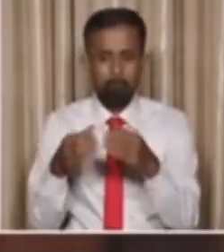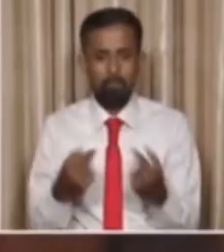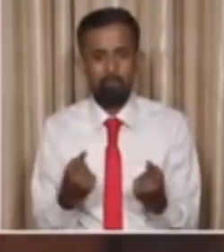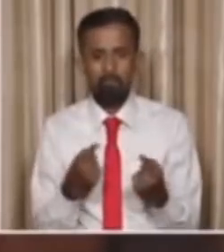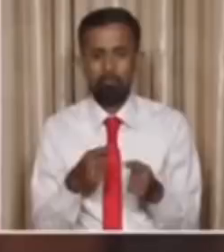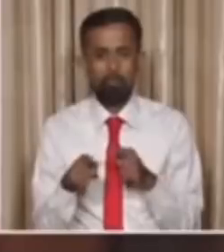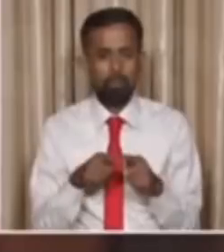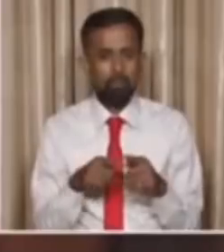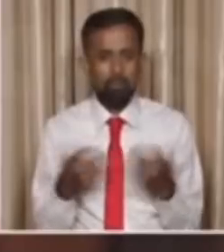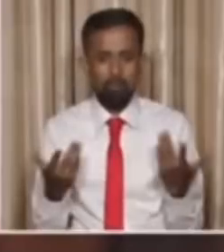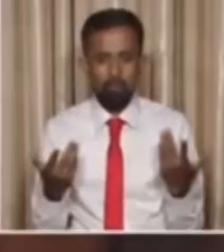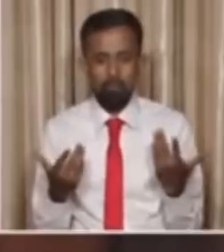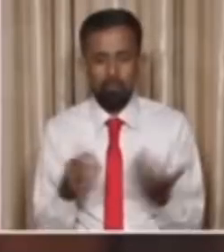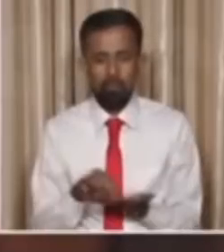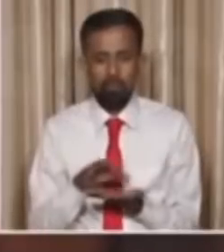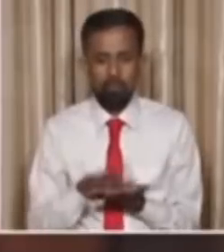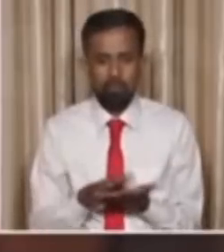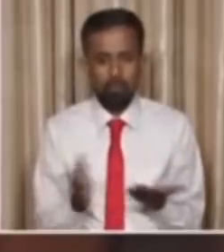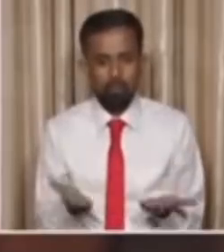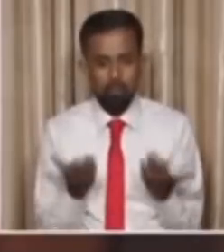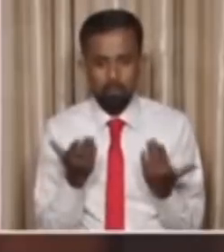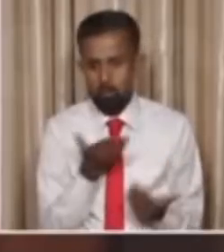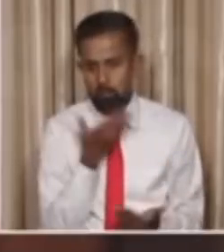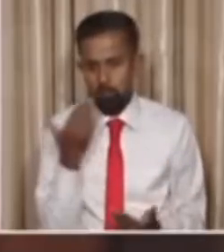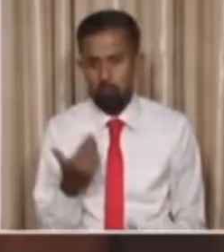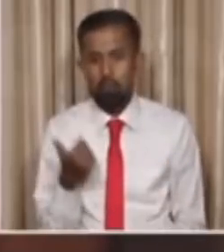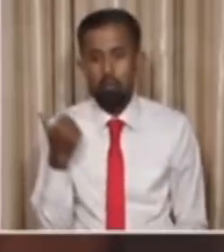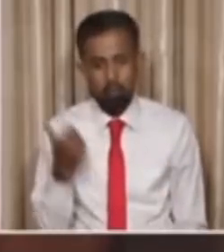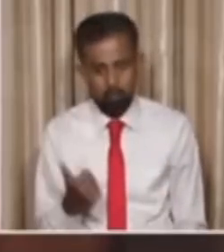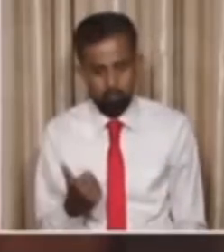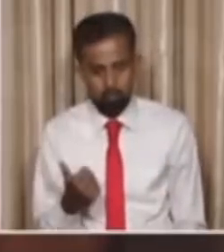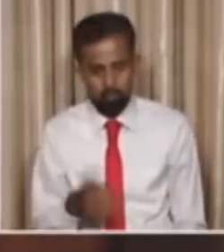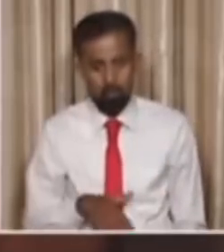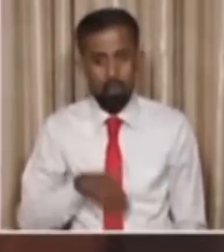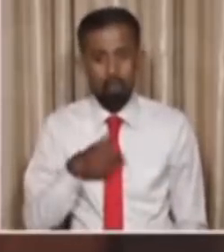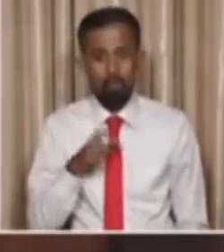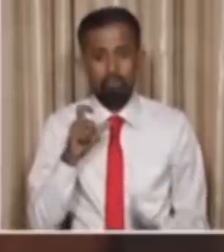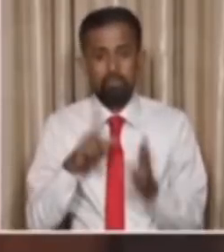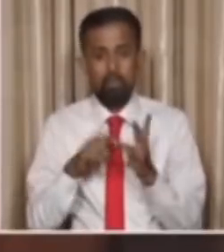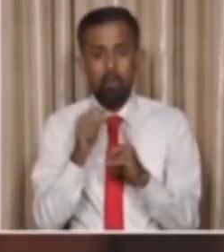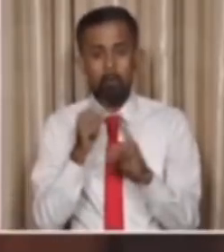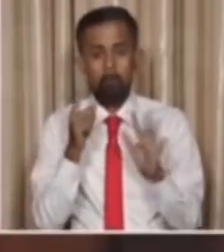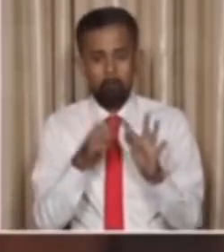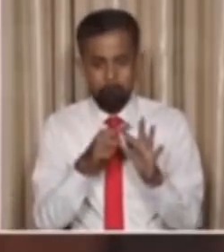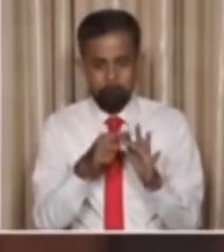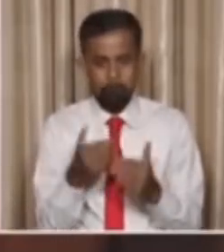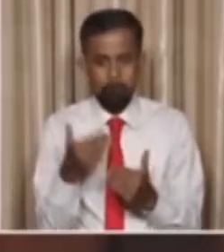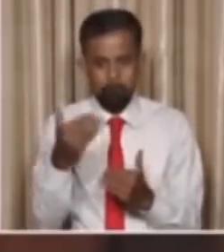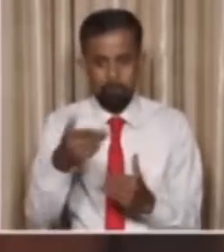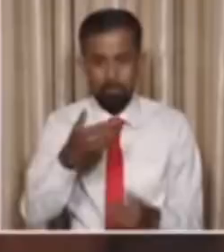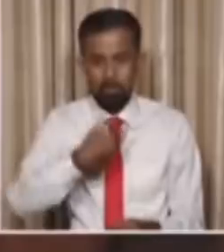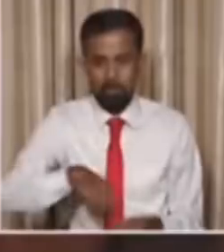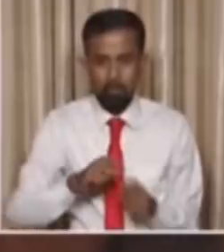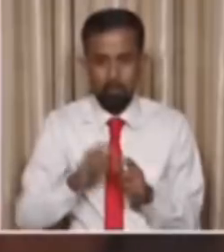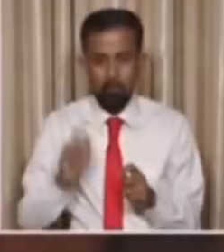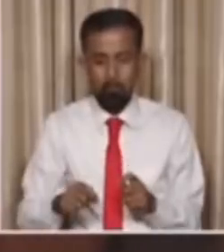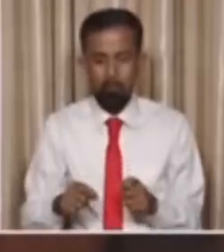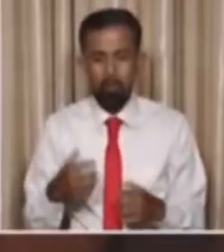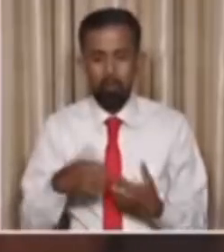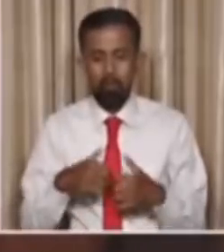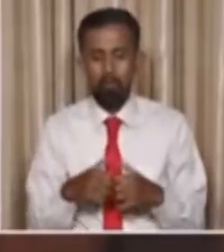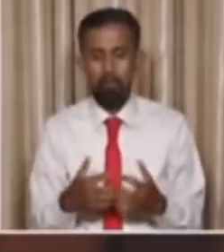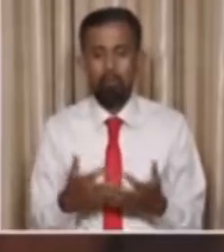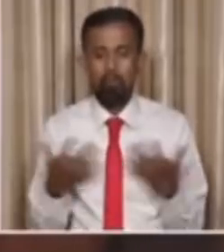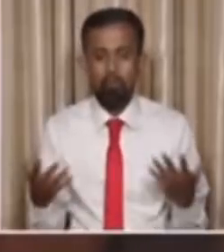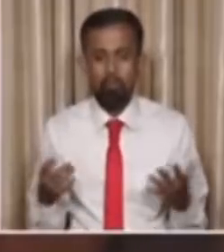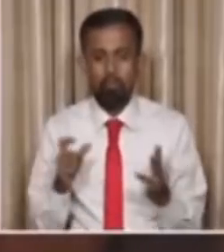නැතුව මේක ගැන තීන්දුවක් ගන්න පුළුවන් වුණා නම් හොඳයි. මොකද ප්‍රධාන වශයෙන්ම කියන්නේ දැන් කෝප් කමිටුව ඉදිරියට මේ ක්‍රිකට් බෝඩ් කෙනකොටත් විශාල ගැටළු රාශියක් එනවා.